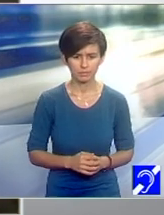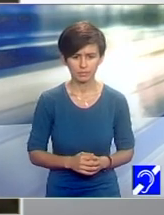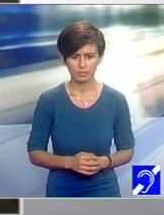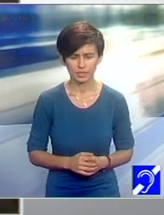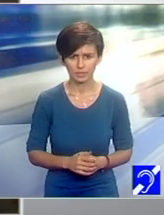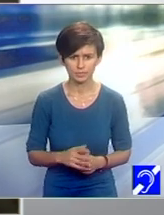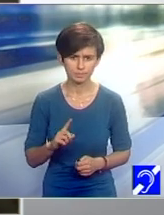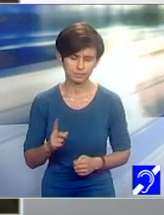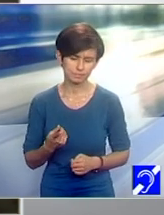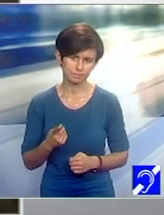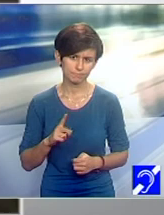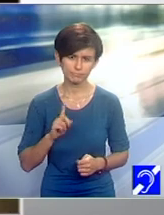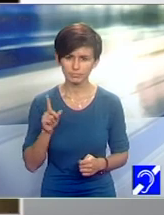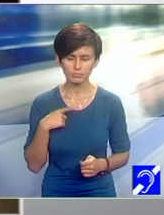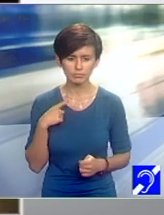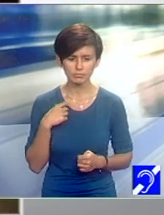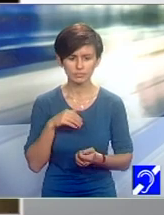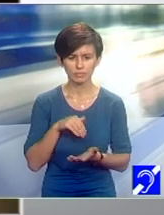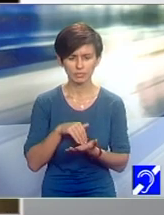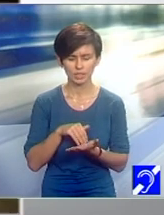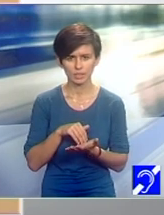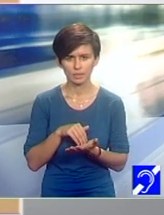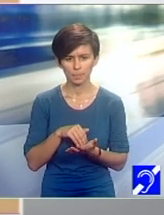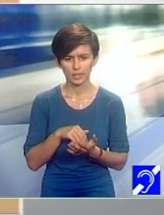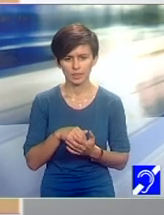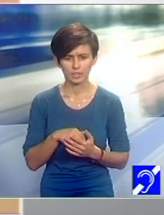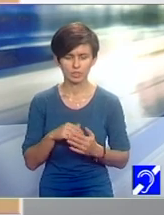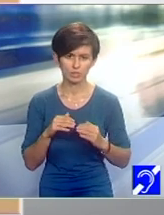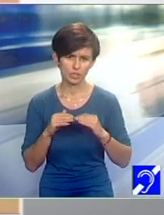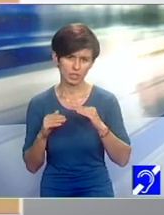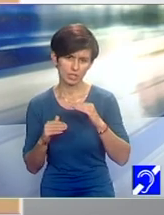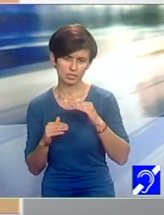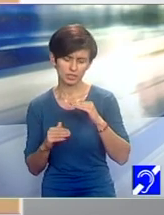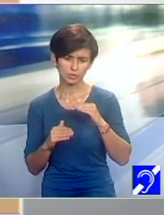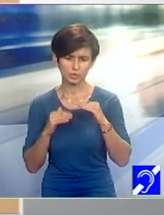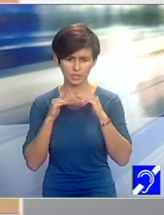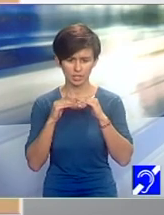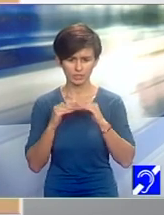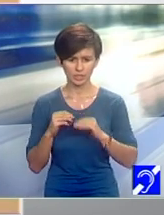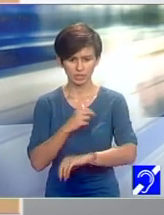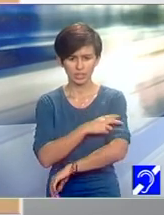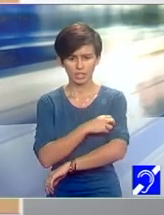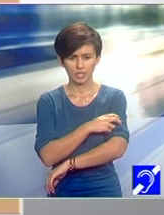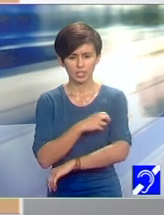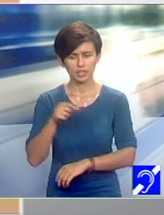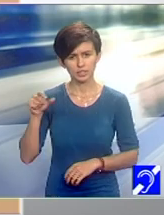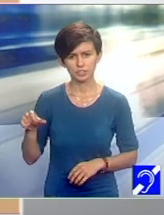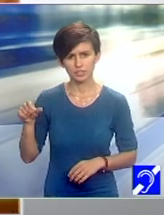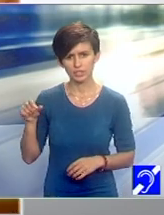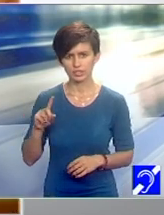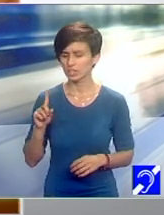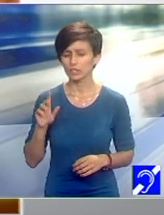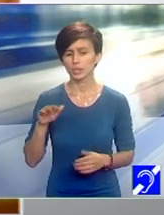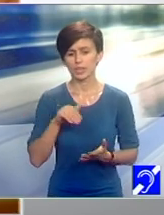așa de mult nivelul liceenilor, încât nu mai au nevoie să acceadă pe aceste